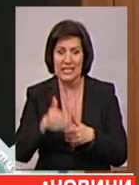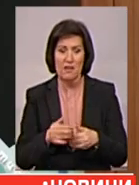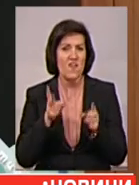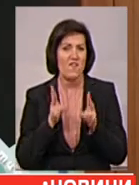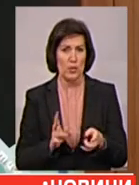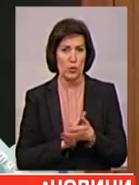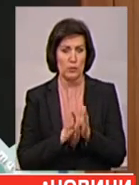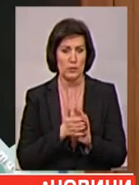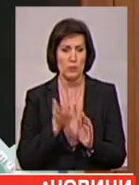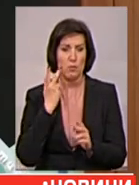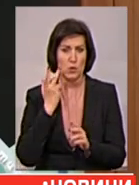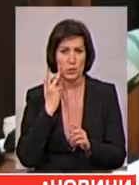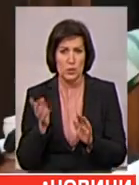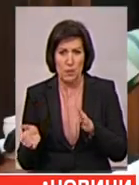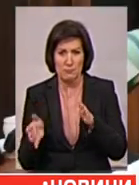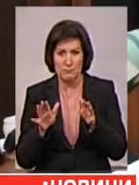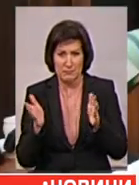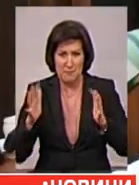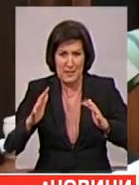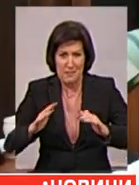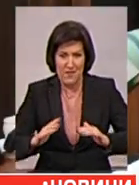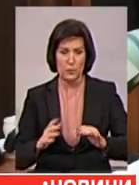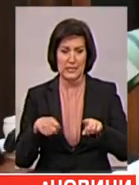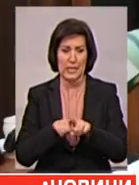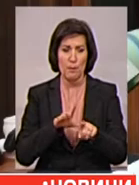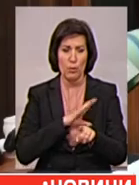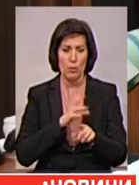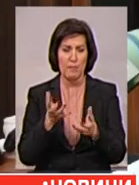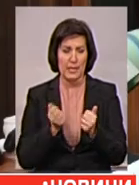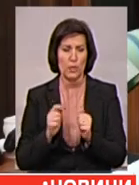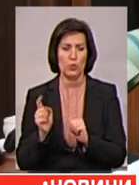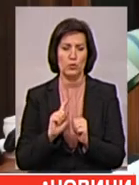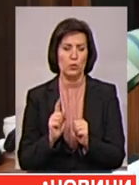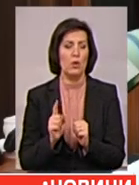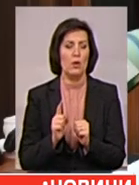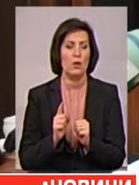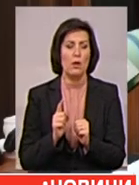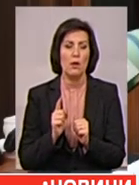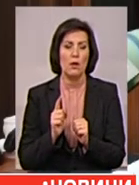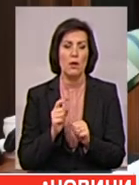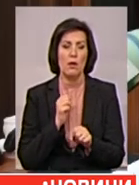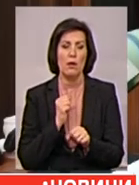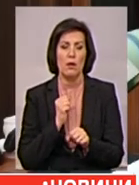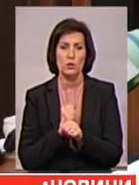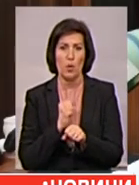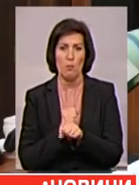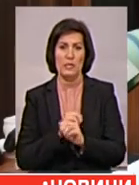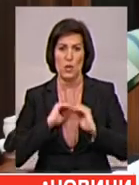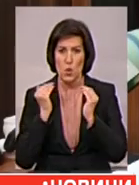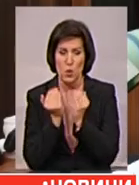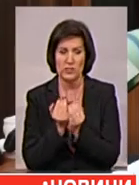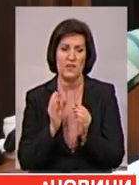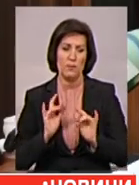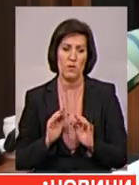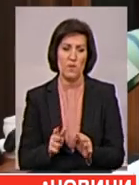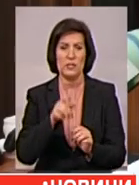аварійному стані і вони постійно підмиваються. І тому було таке однозначно прийнято, що зробити його консервацію, паралельно